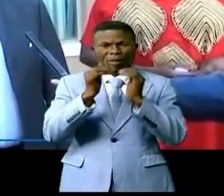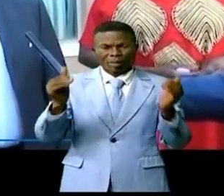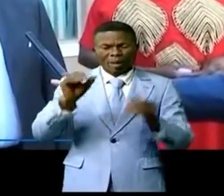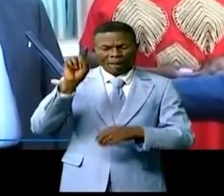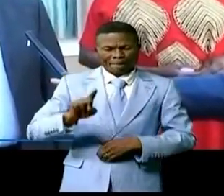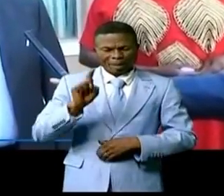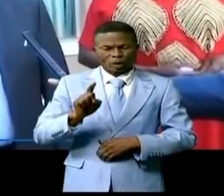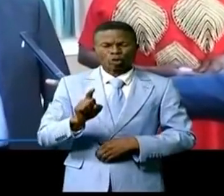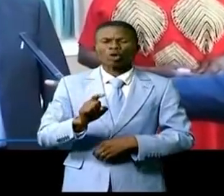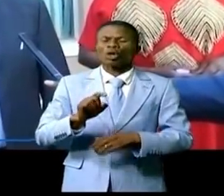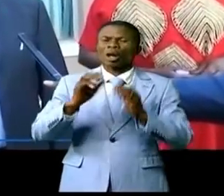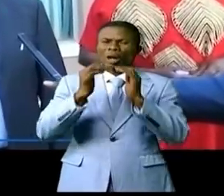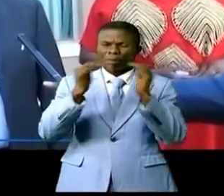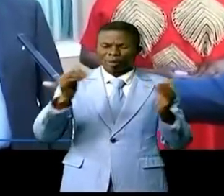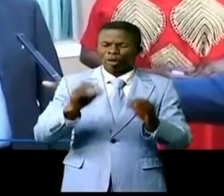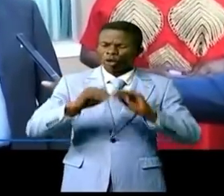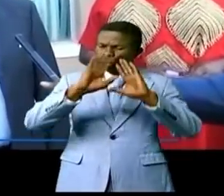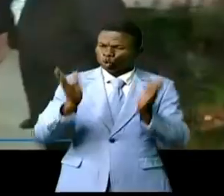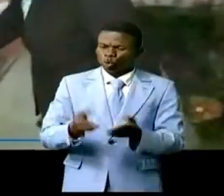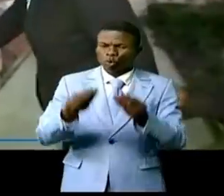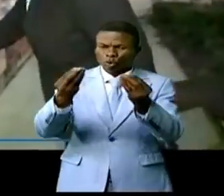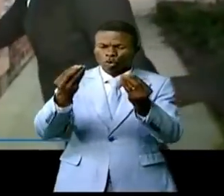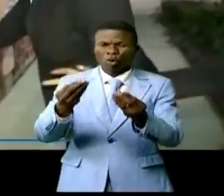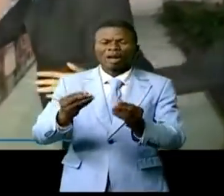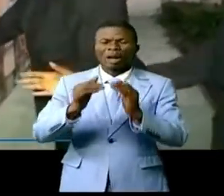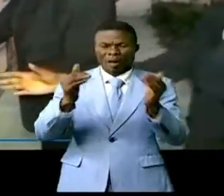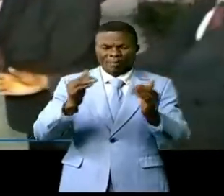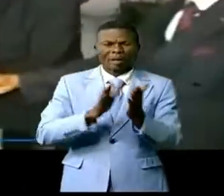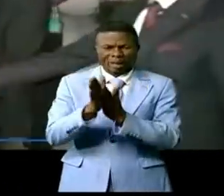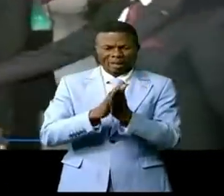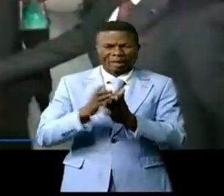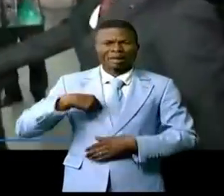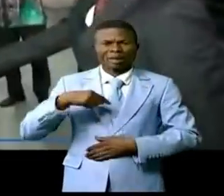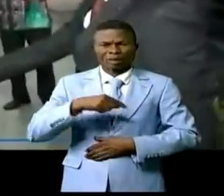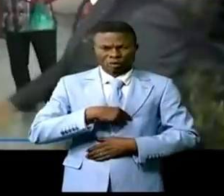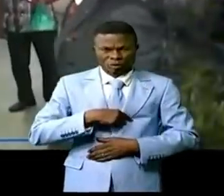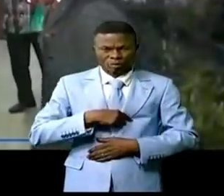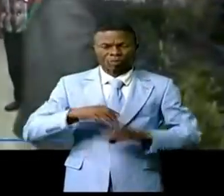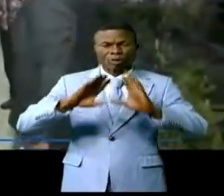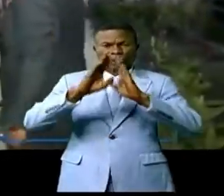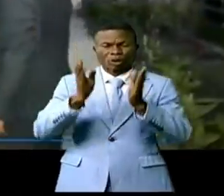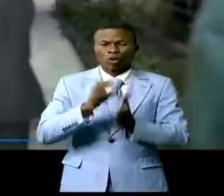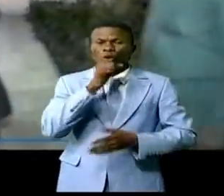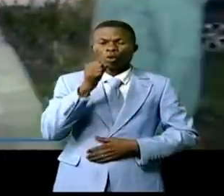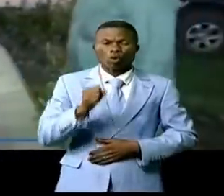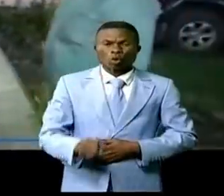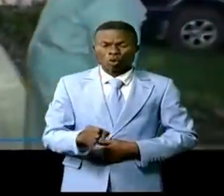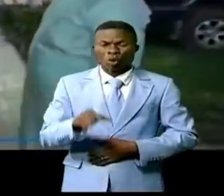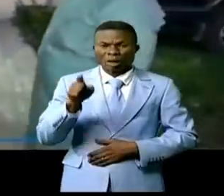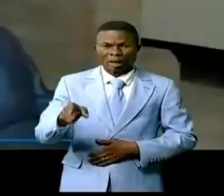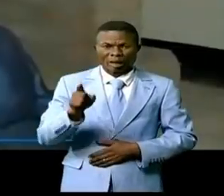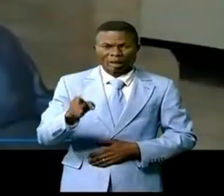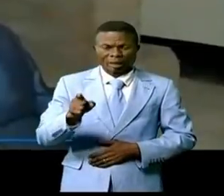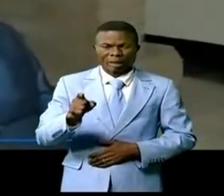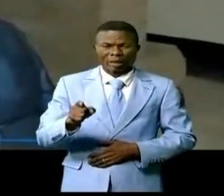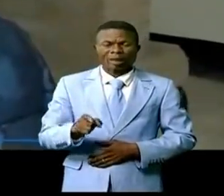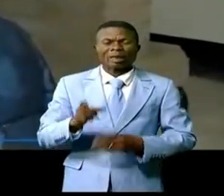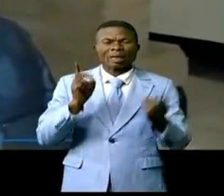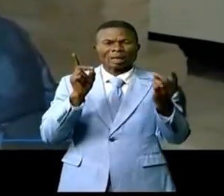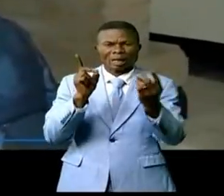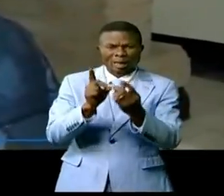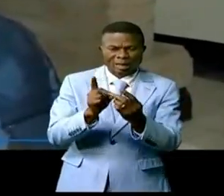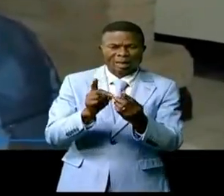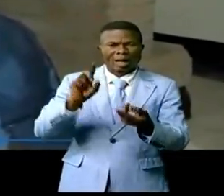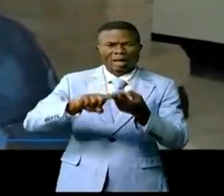paix. Tout ce qui peut conduire à la paix nous intéresse. Les élus de Lubumbashi, auxquels est joint le doyen Célestin Mbuyuka Bango, ont été rencontrés leur